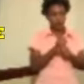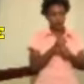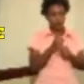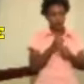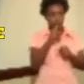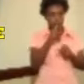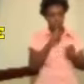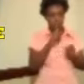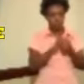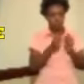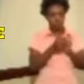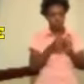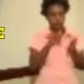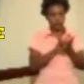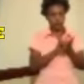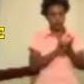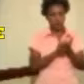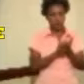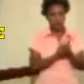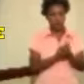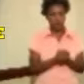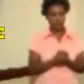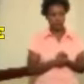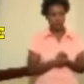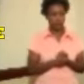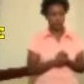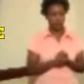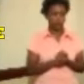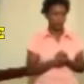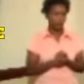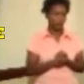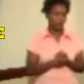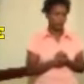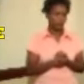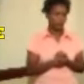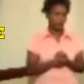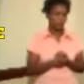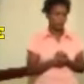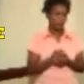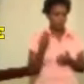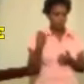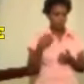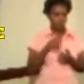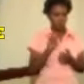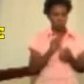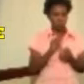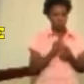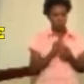là? Monsieur Martelly, s'il vous plaît. Bon, je m'attache à dire qu'il y a une instance,